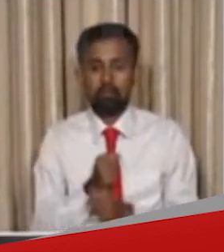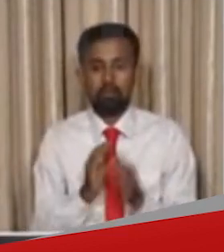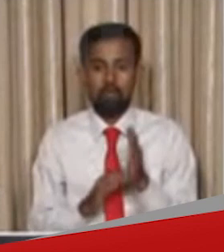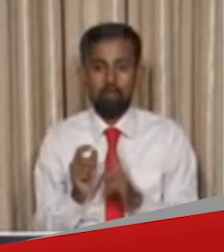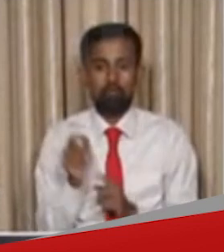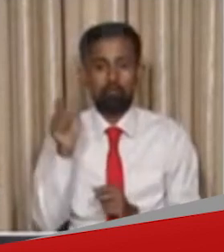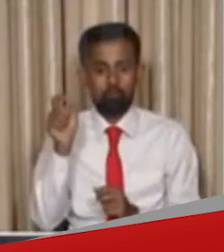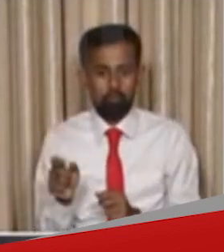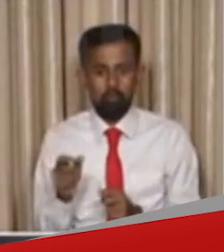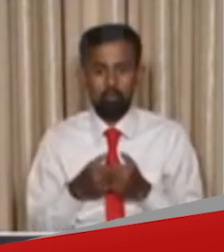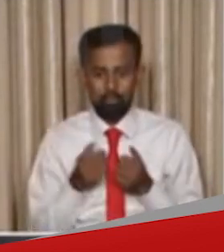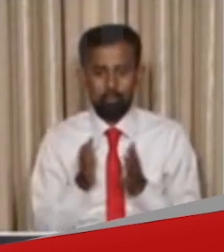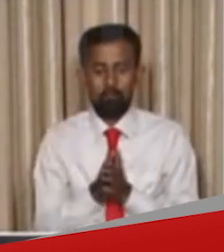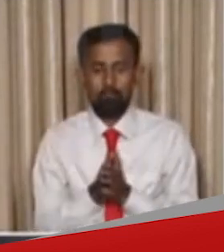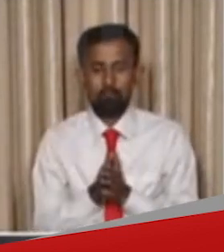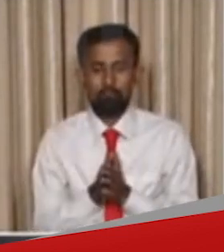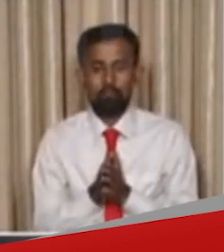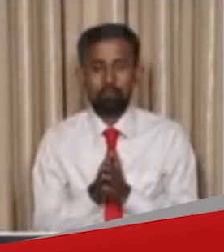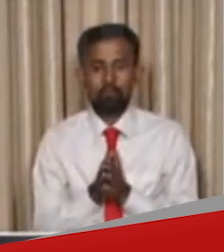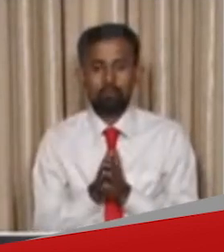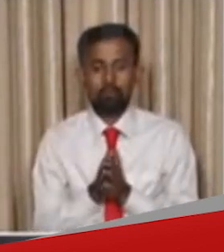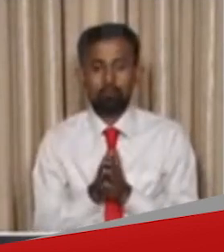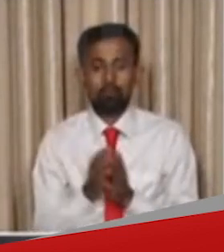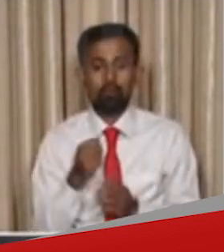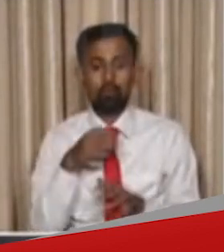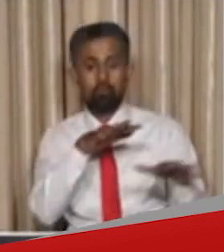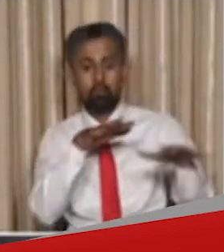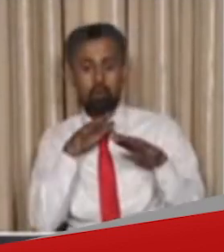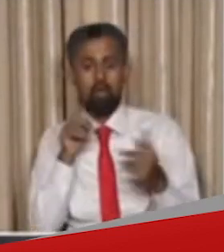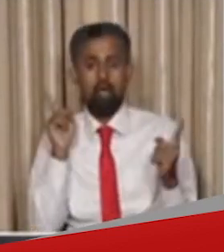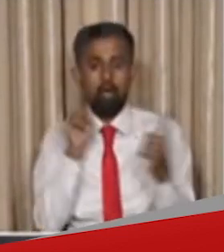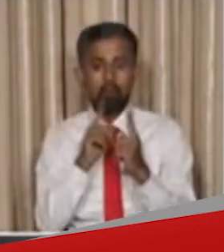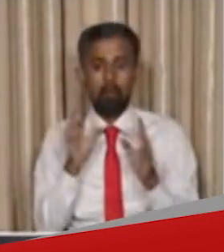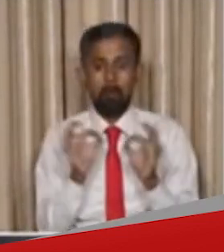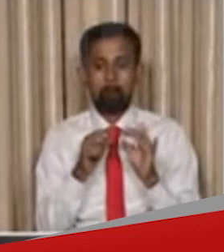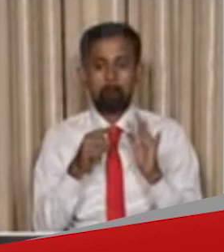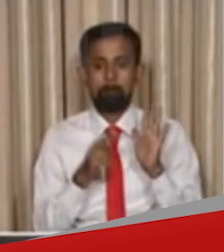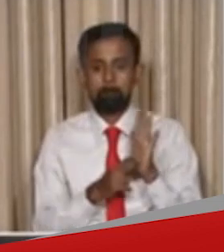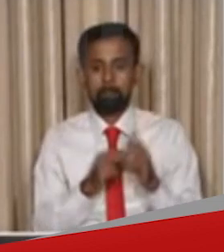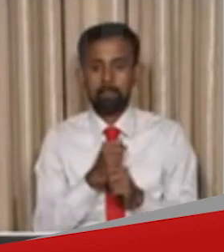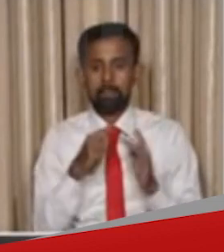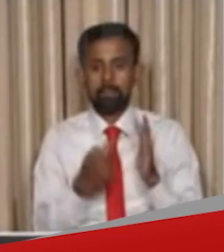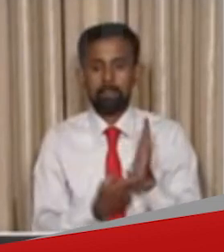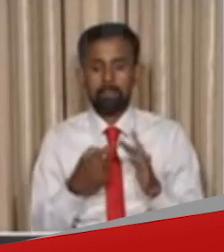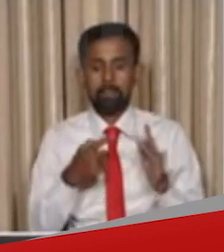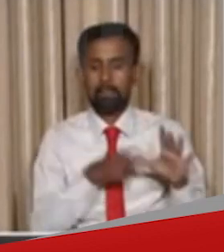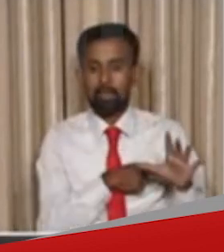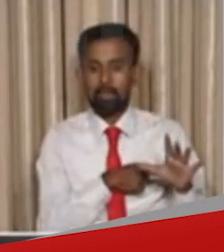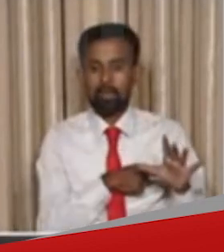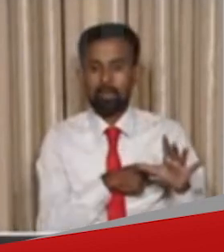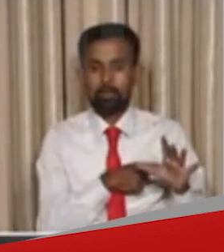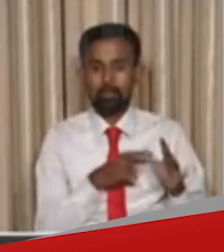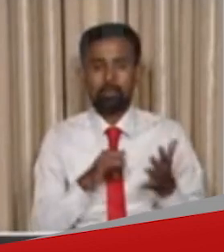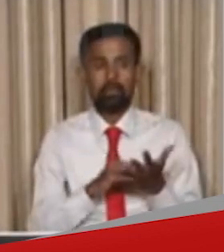ඇමතිවරයා තමන්ගේ මහජන හමුවීම් සඳහා බිංගිරිය ඔබතුමාට විනාඩි දෙකක කාලයක් තියෙනවා. සාන්ත